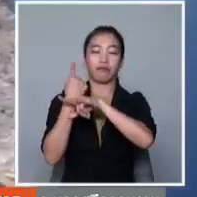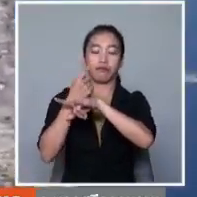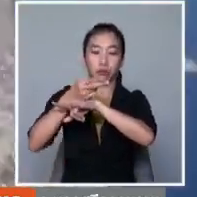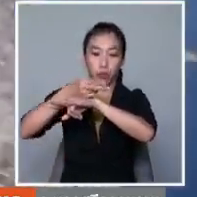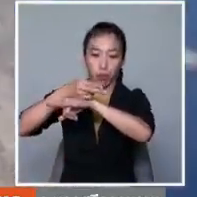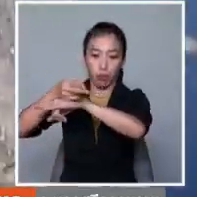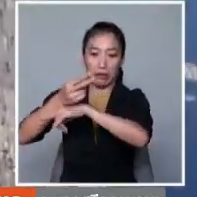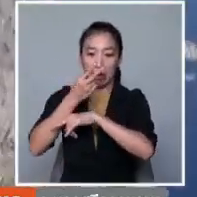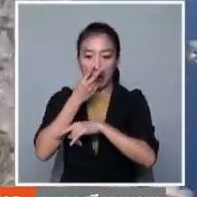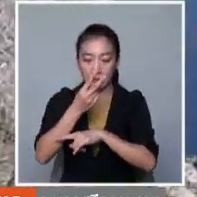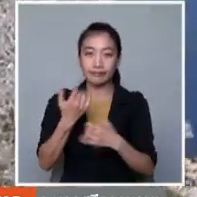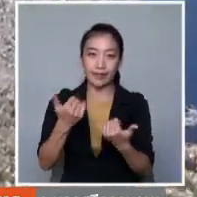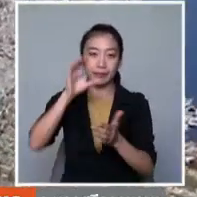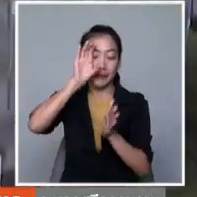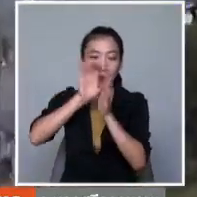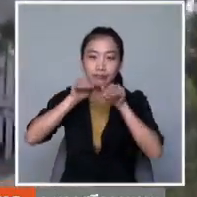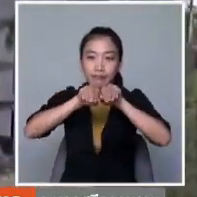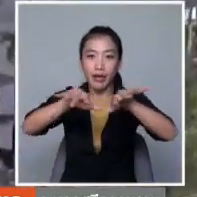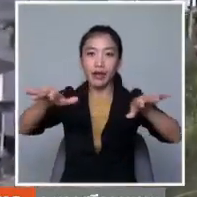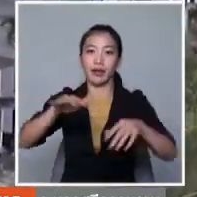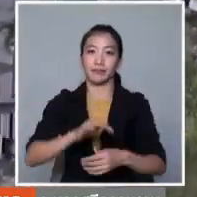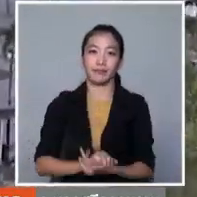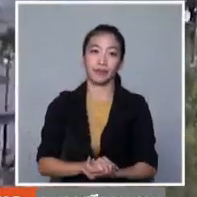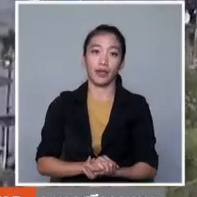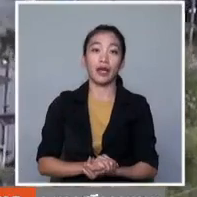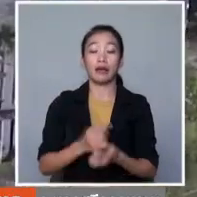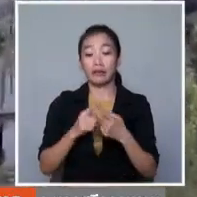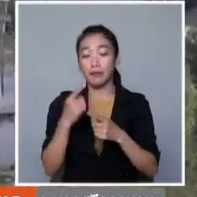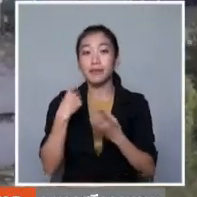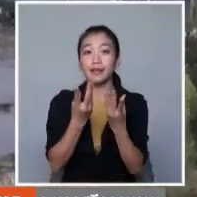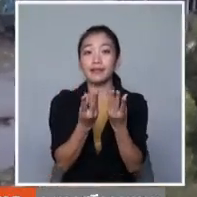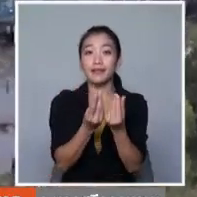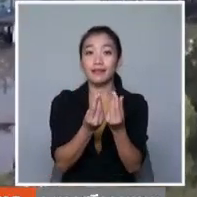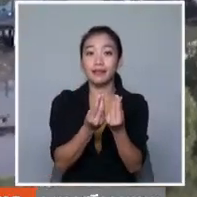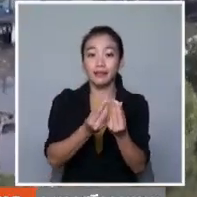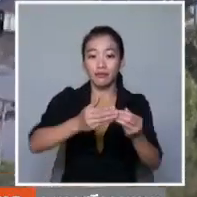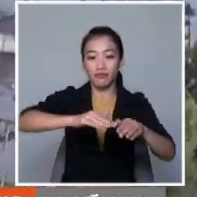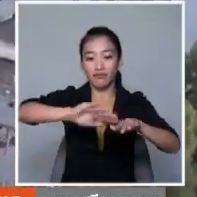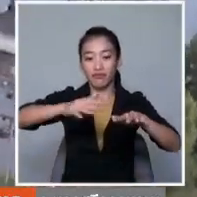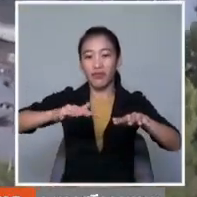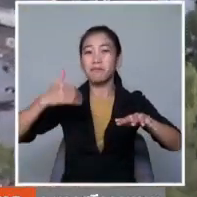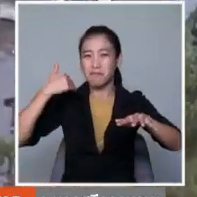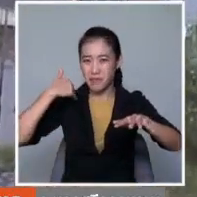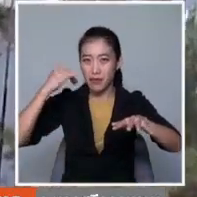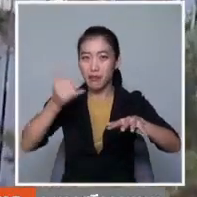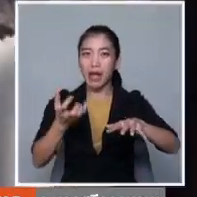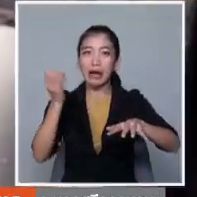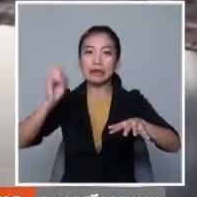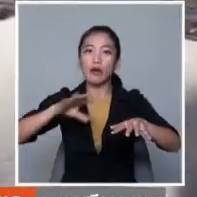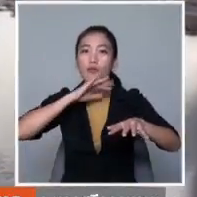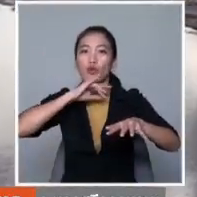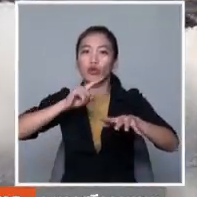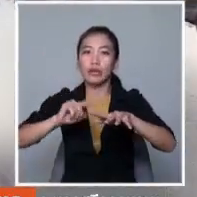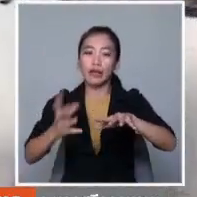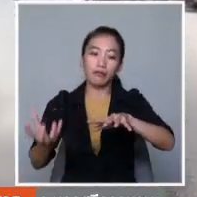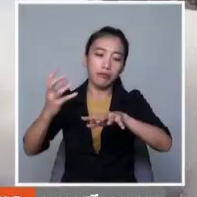ครั้งใหญ่ในครั้งนี้นะคะส่วนบริเวณคันดินบางจุดพบร่องรอยของขยะที่ล้นไปอยู่นอกพื้นที่ด้วยรอบ